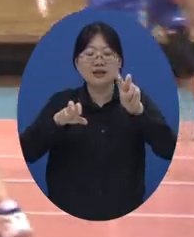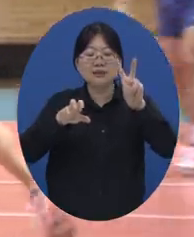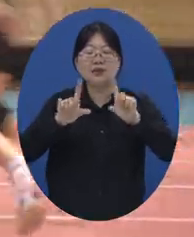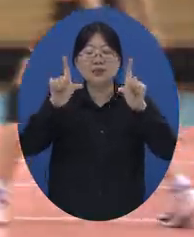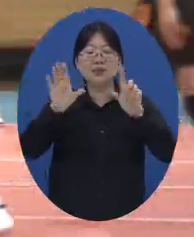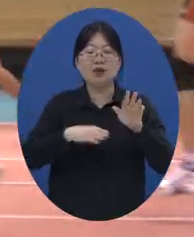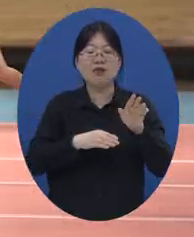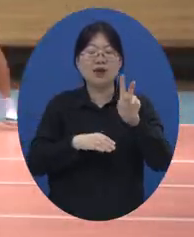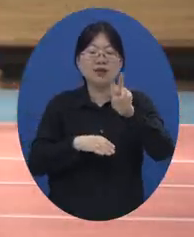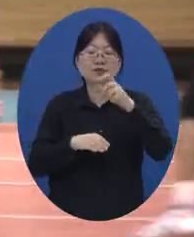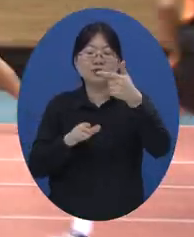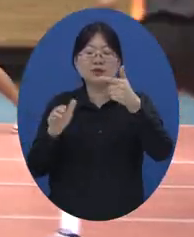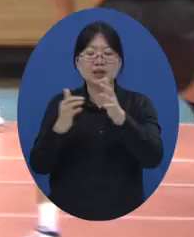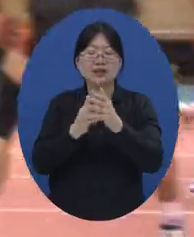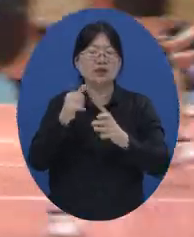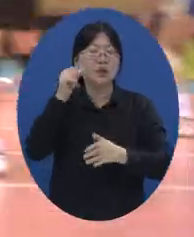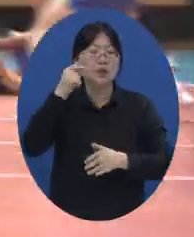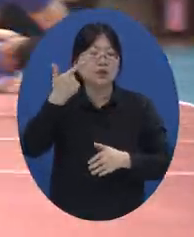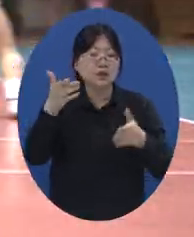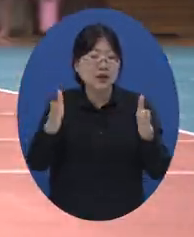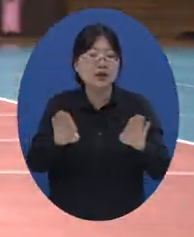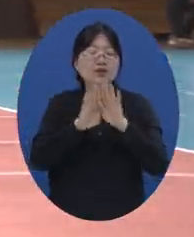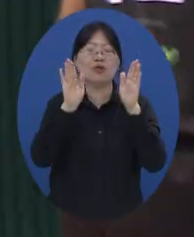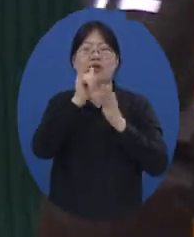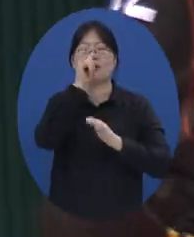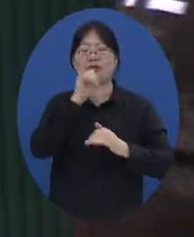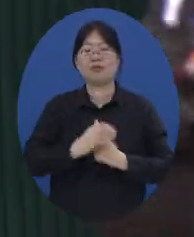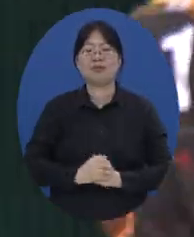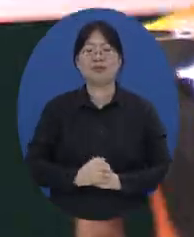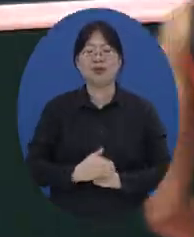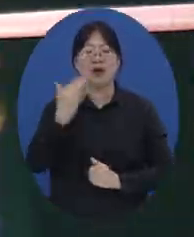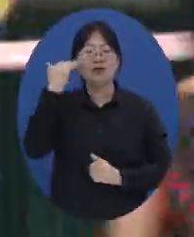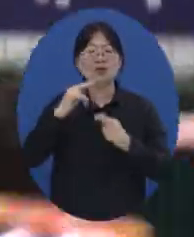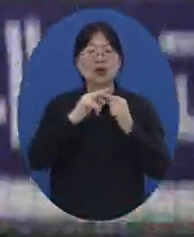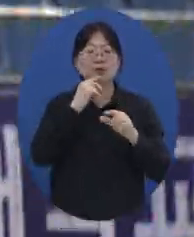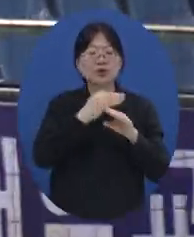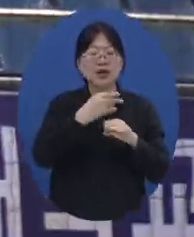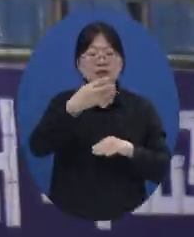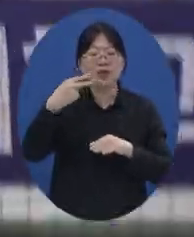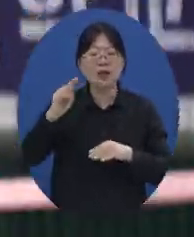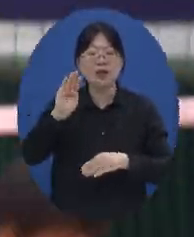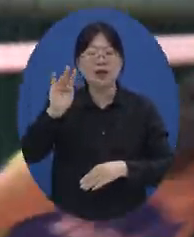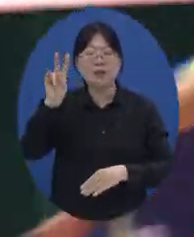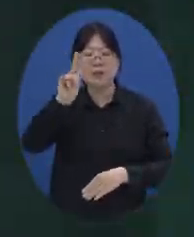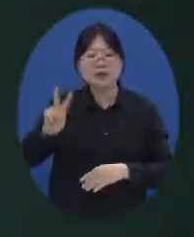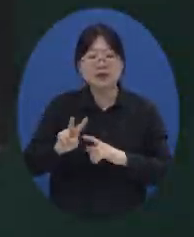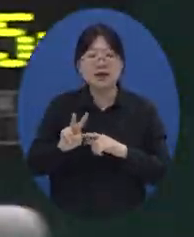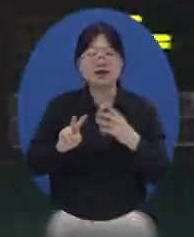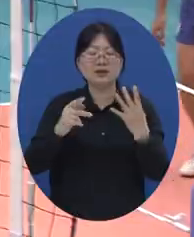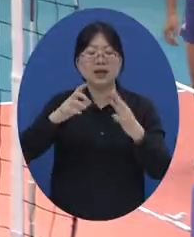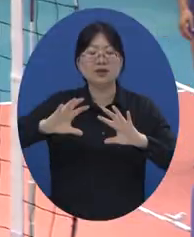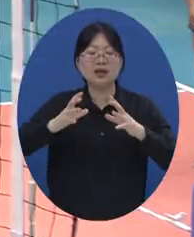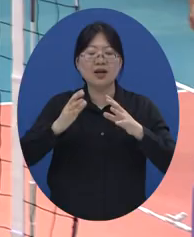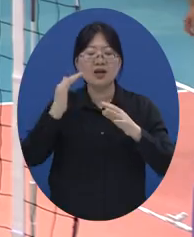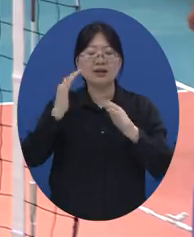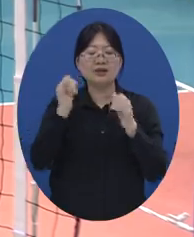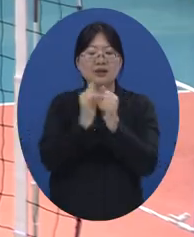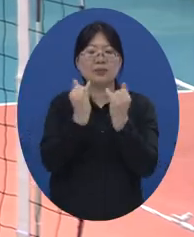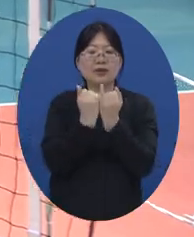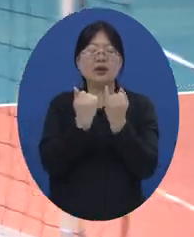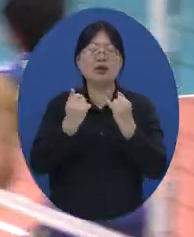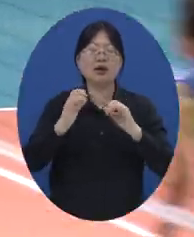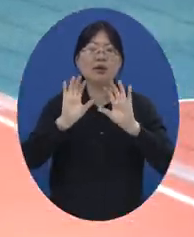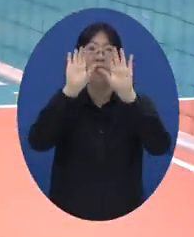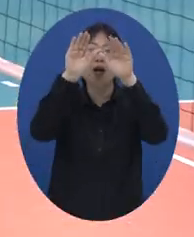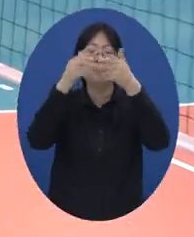21일부터 26일까지 5박 6일간의 일정으로 열립니다. 한국과 북한, 인도네시아, 베트남 등 4개국 남녀 배구팀이 참가해